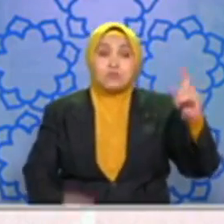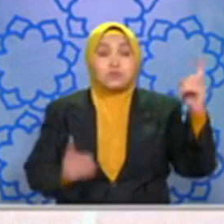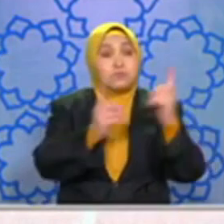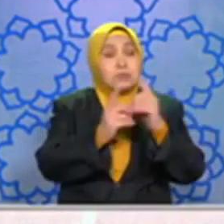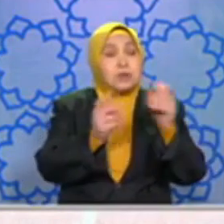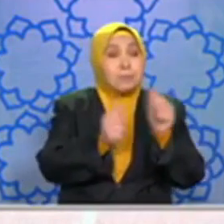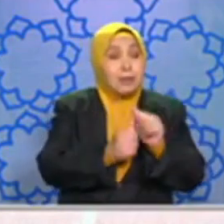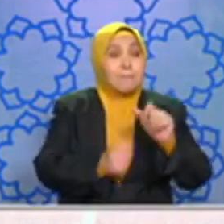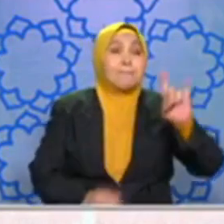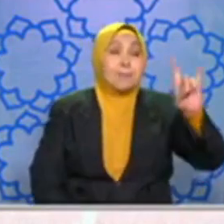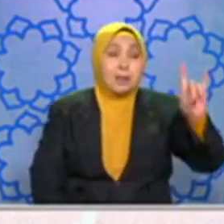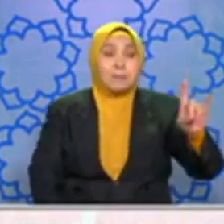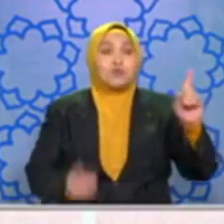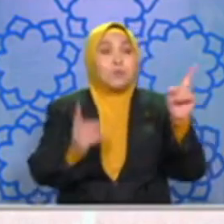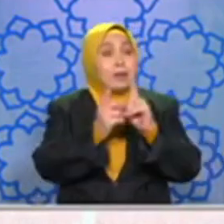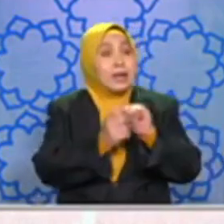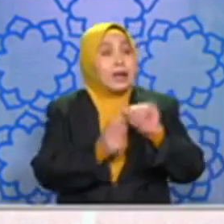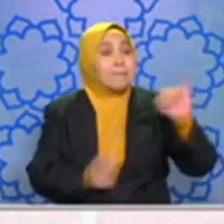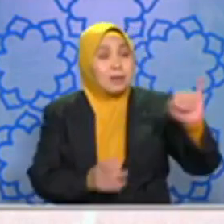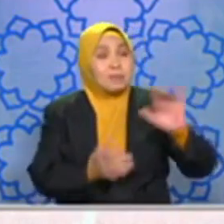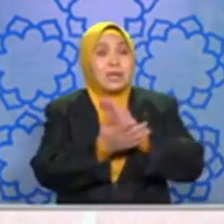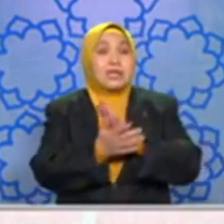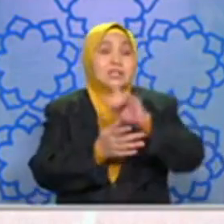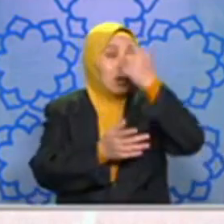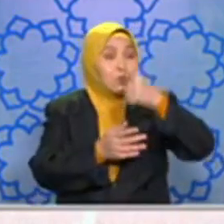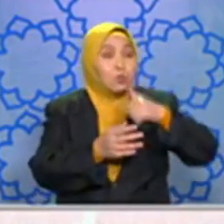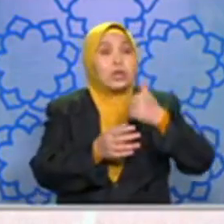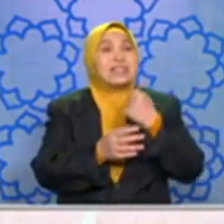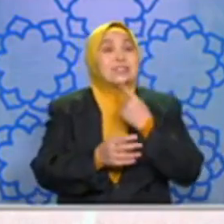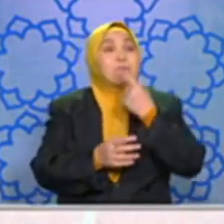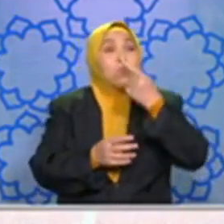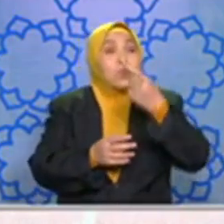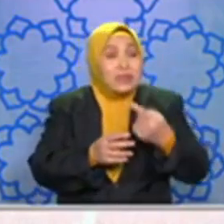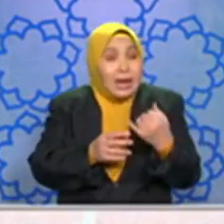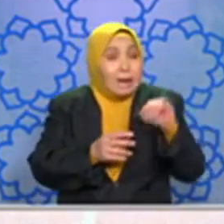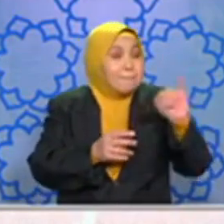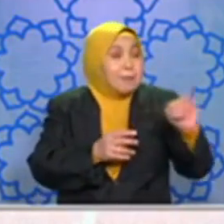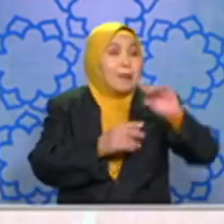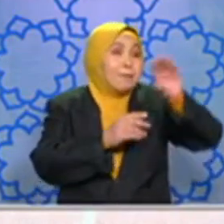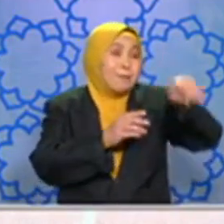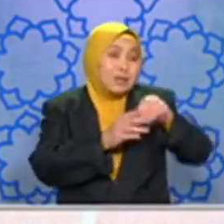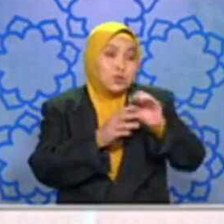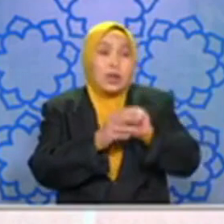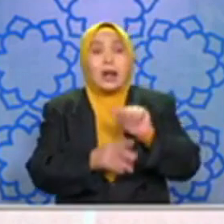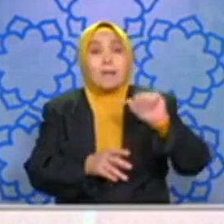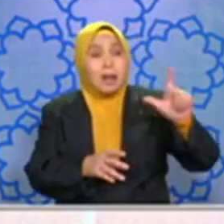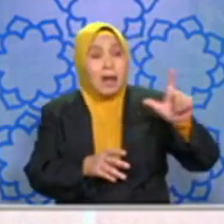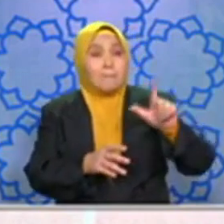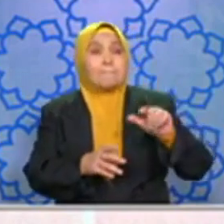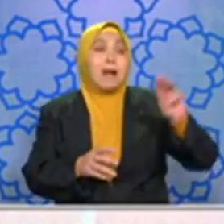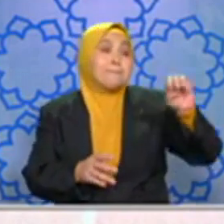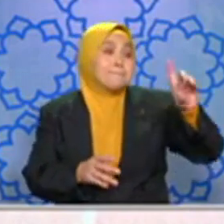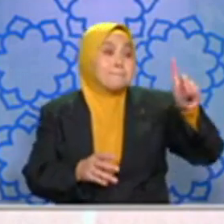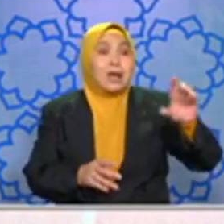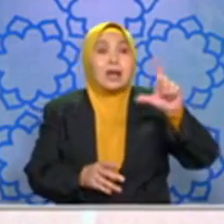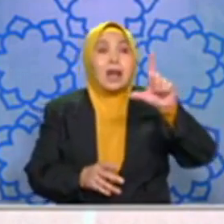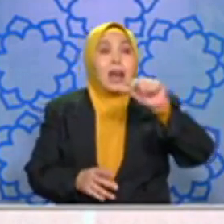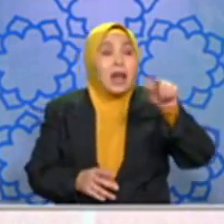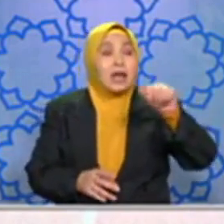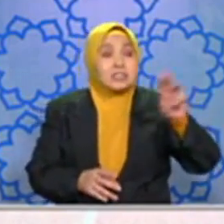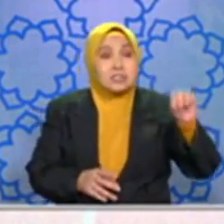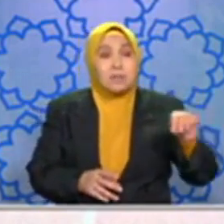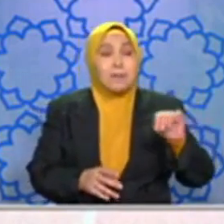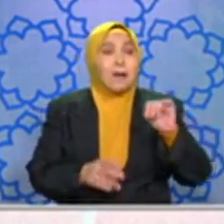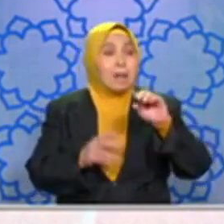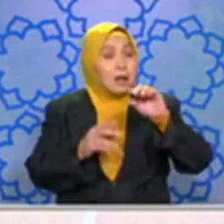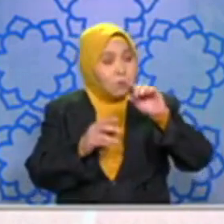ya mim, jumpa dengan mim, maka dimasukkan ke dalam mim. Okey, yang kedua mad lazim harfi mukhaffaf tu duduk pada mim